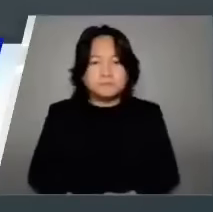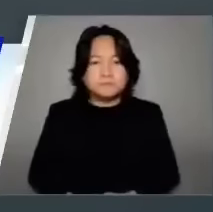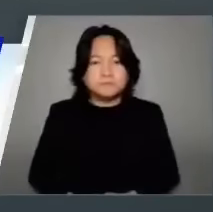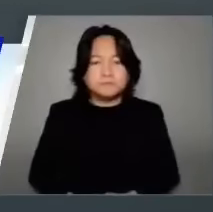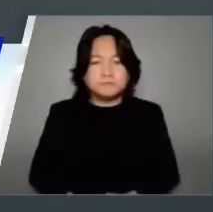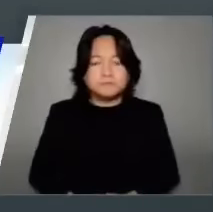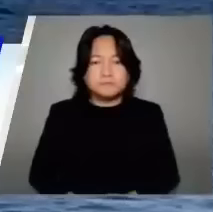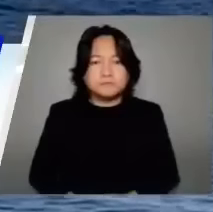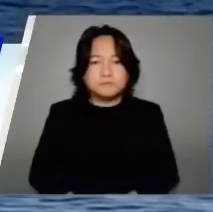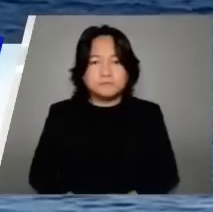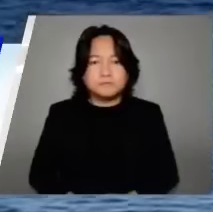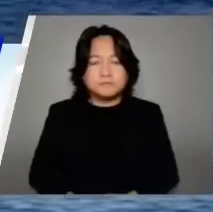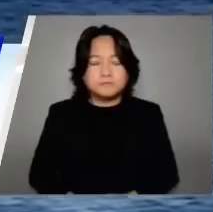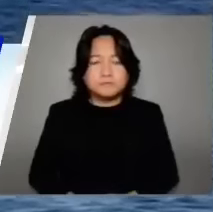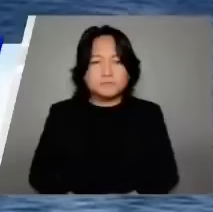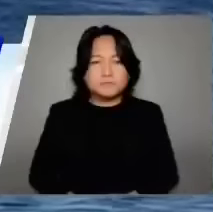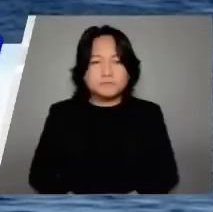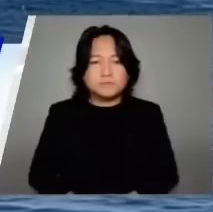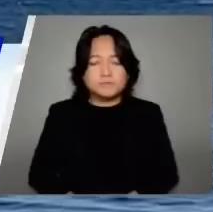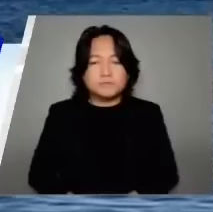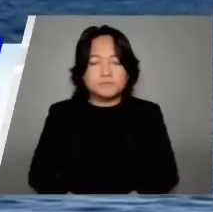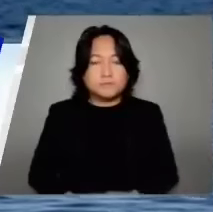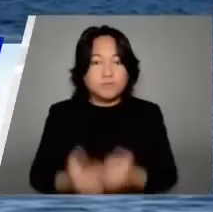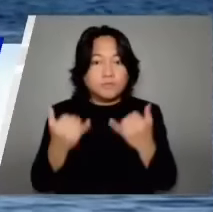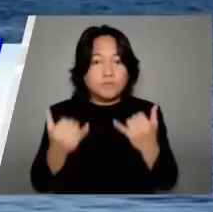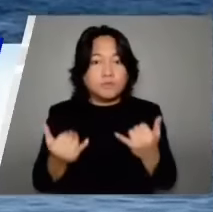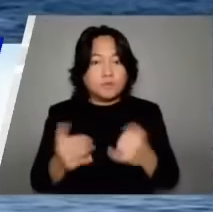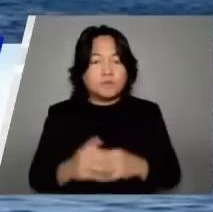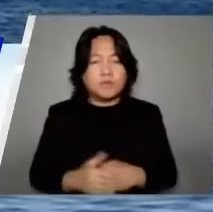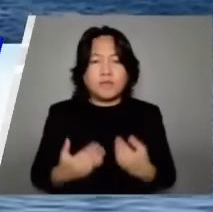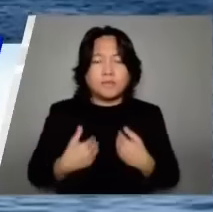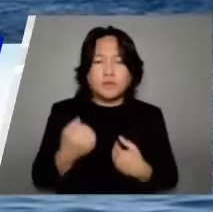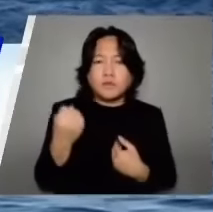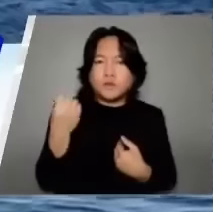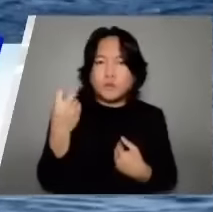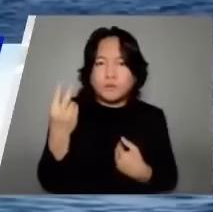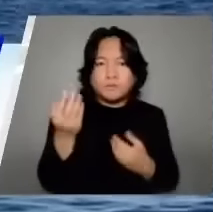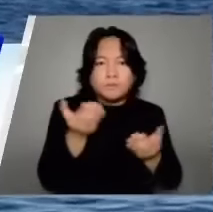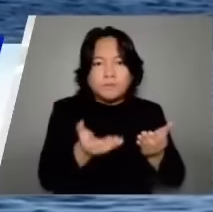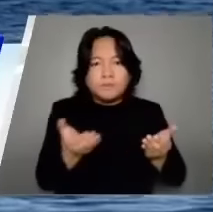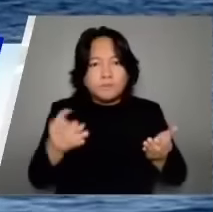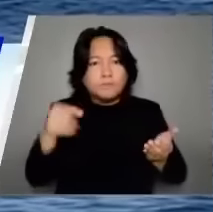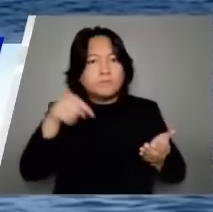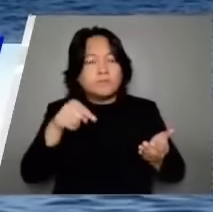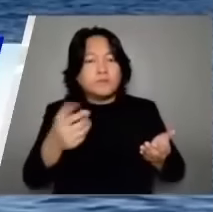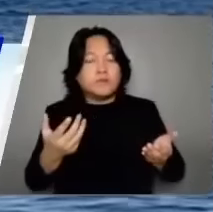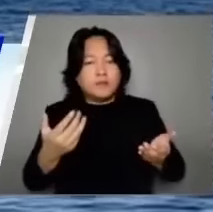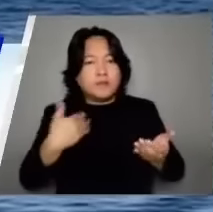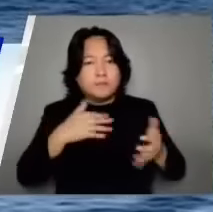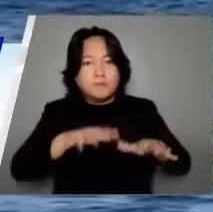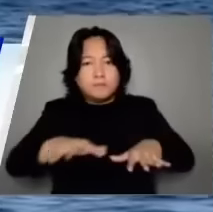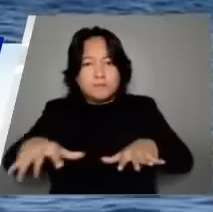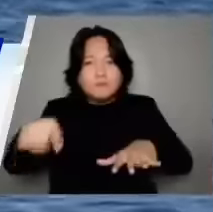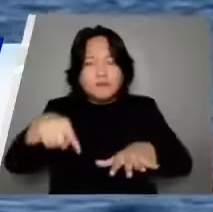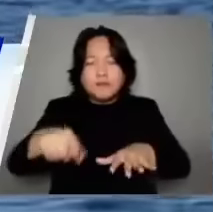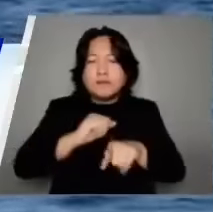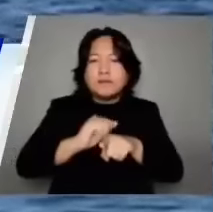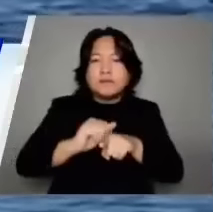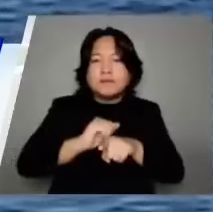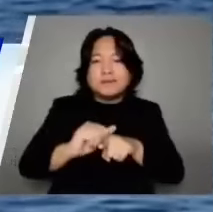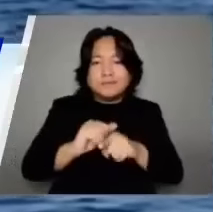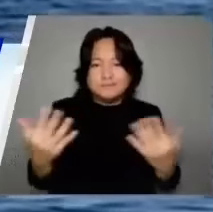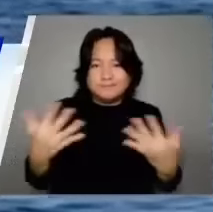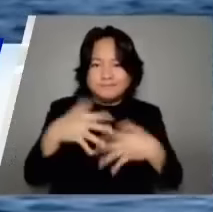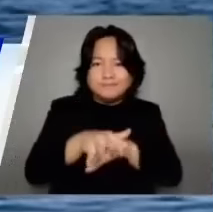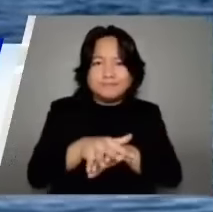Sa unang pagkakataon, lalabas ng 12 nautical miles na territorial waters ng Pilipinas ang isang maritime exercise ng balikatan. Dadalhin